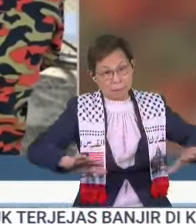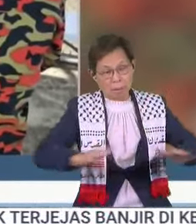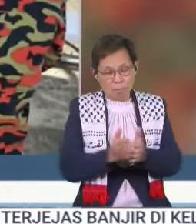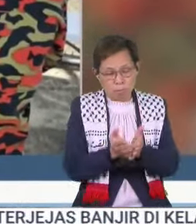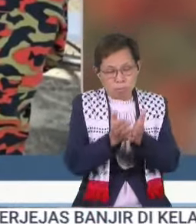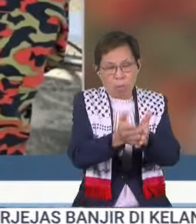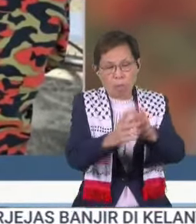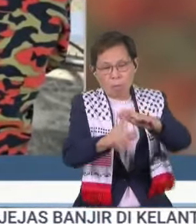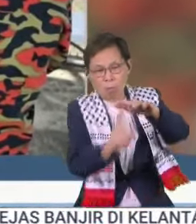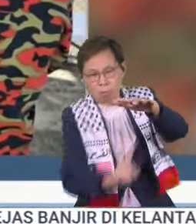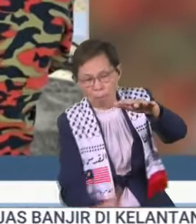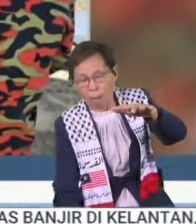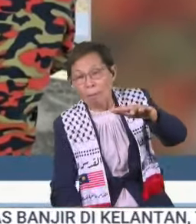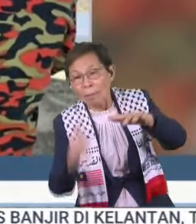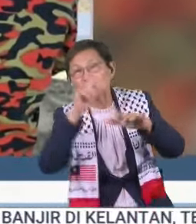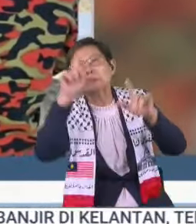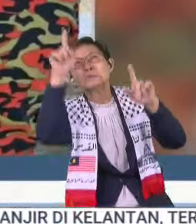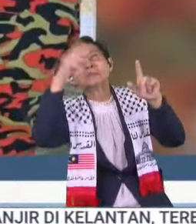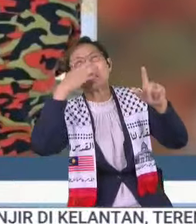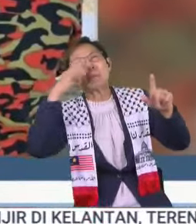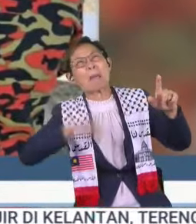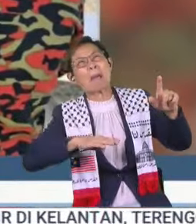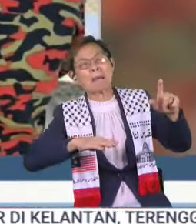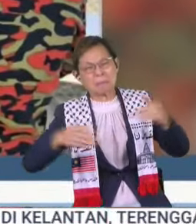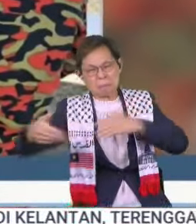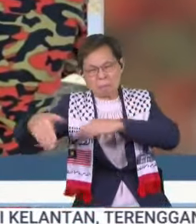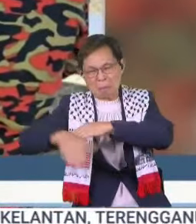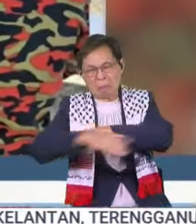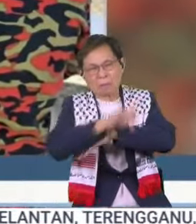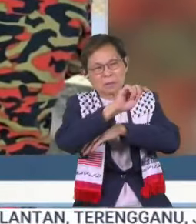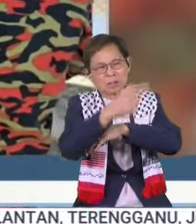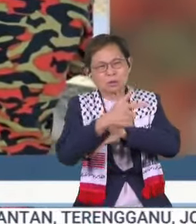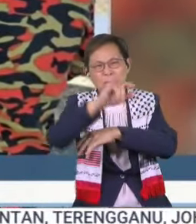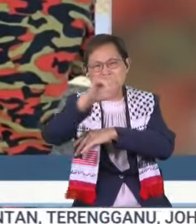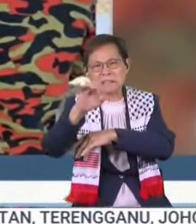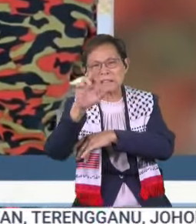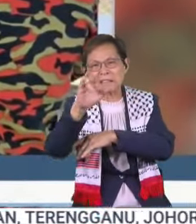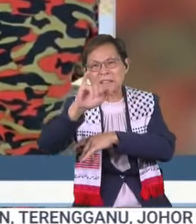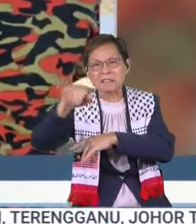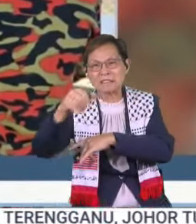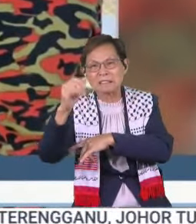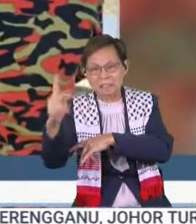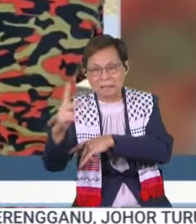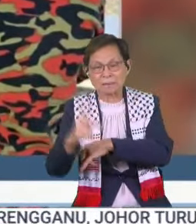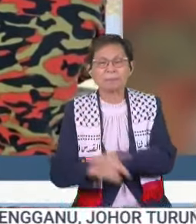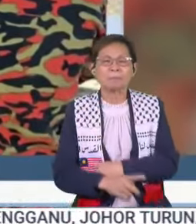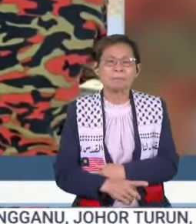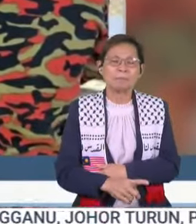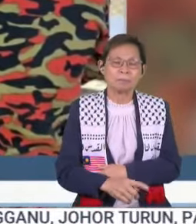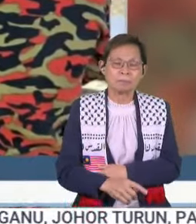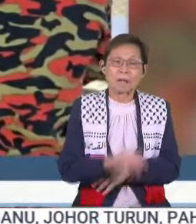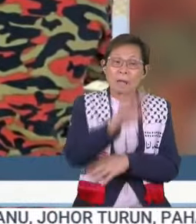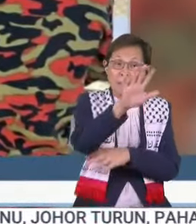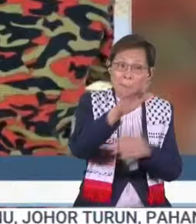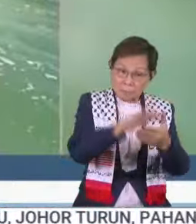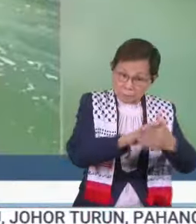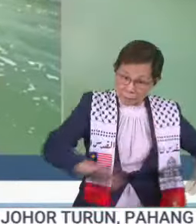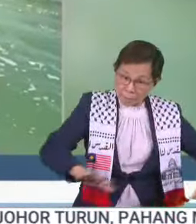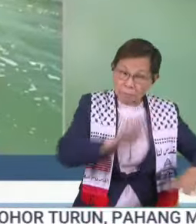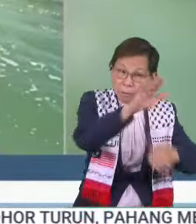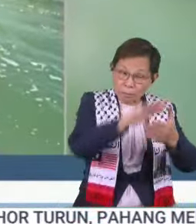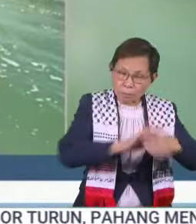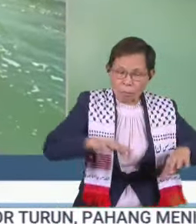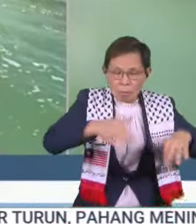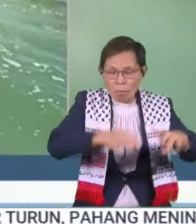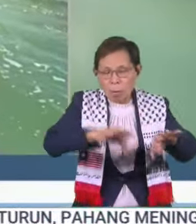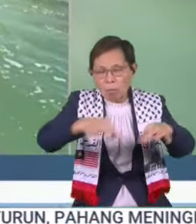bot mereka karam akibat cuaca buruk di perairan Tanjung Jerijeh di Tanjung Manis. 5 yang selamat